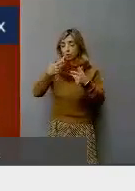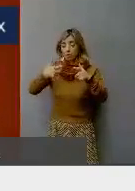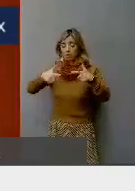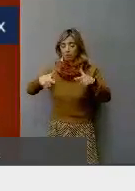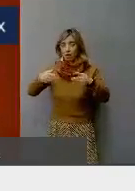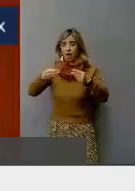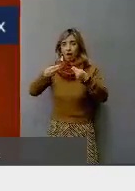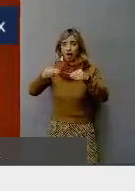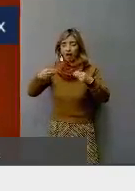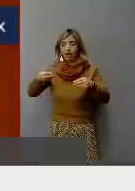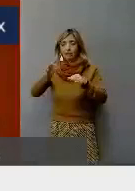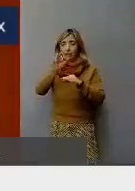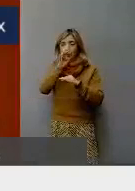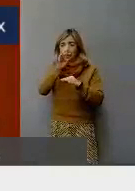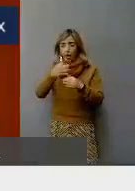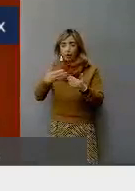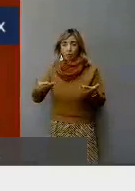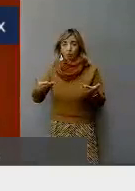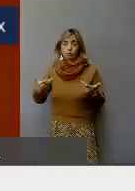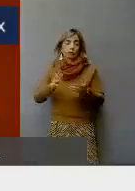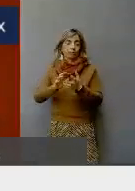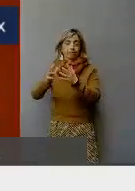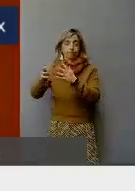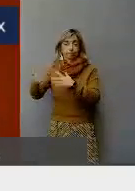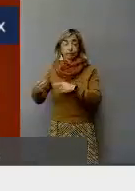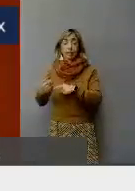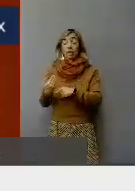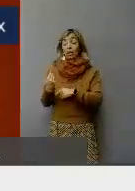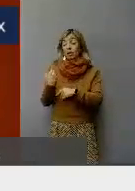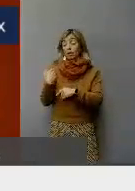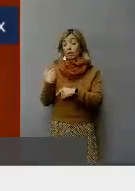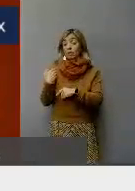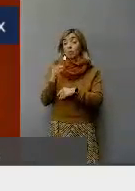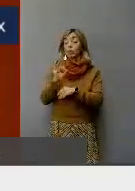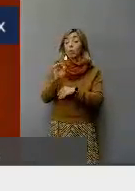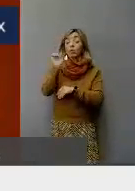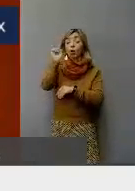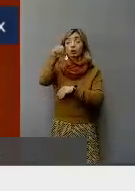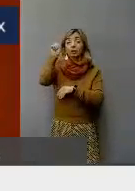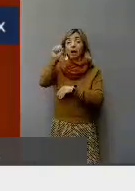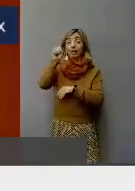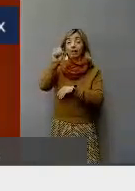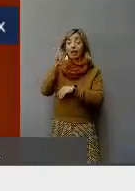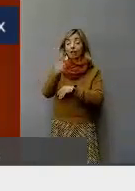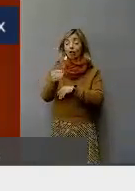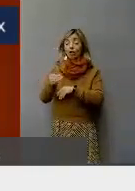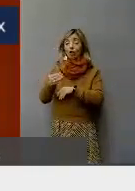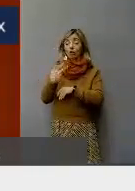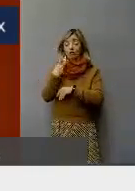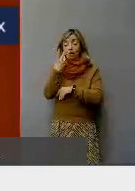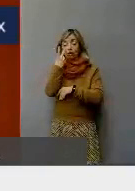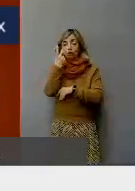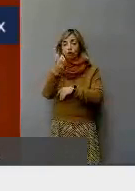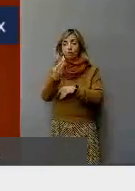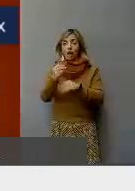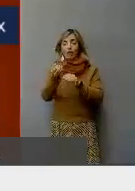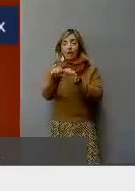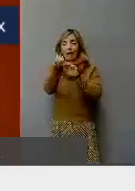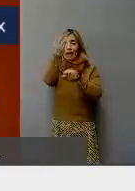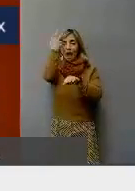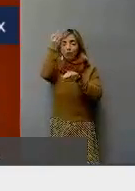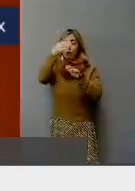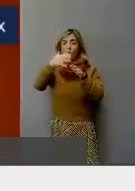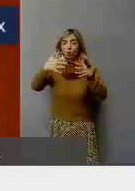31 marzo 2019 sulle coste della sardegna stata trovata morta un capitolo o femmina con 22 kg di plastica nella parte